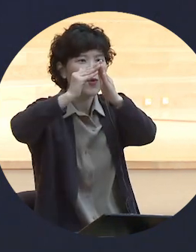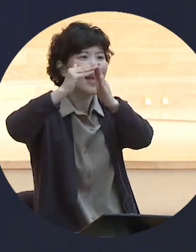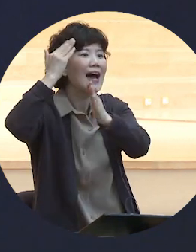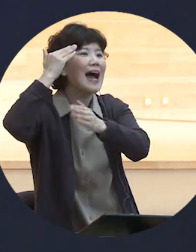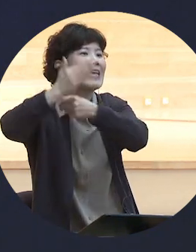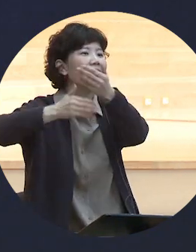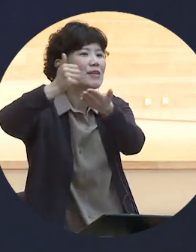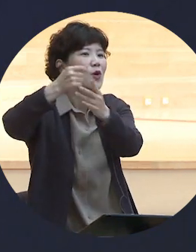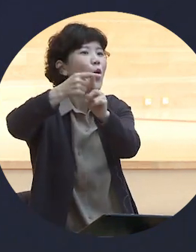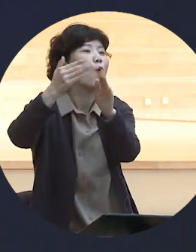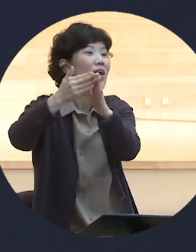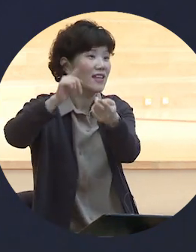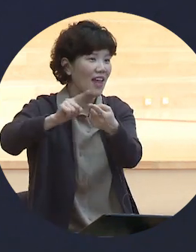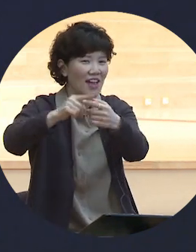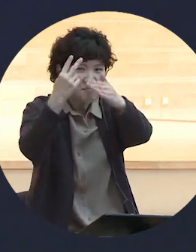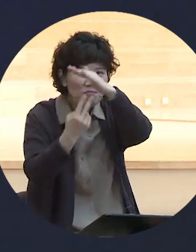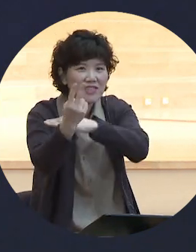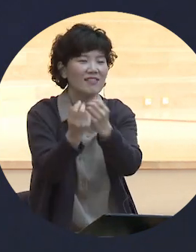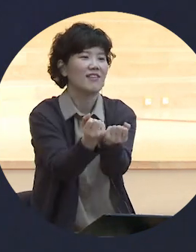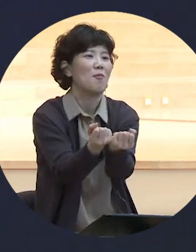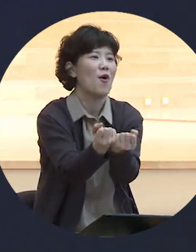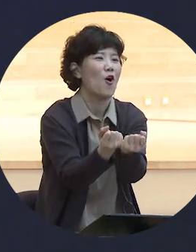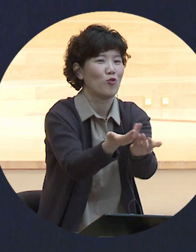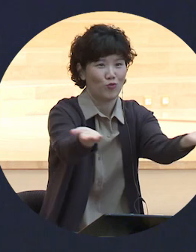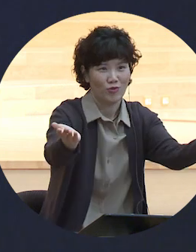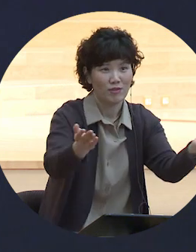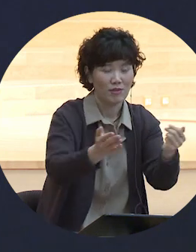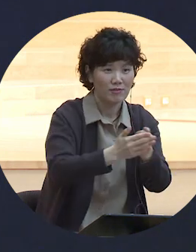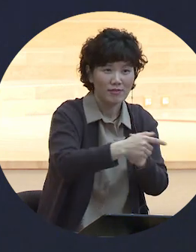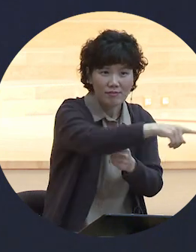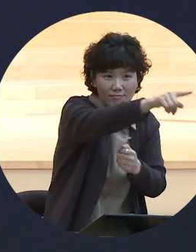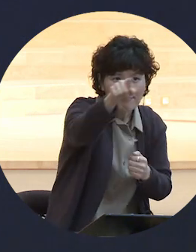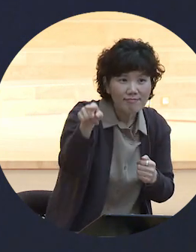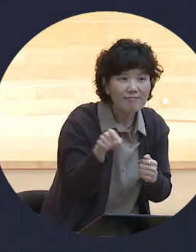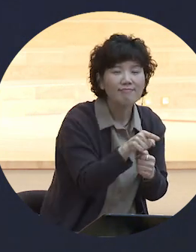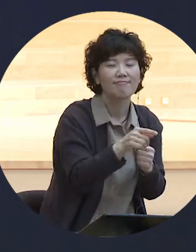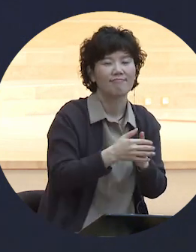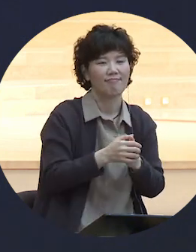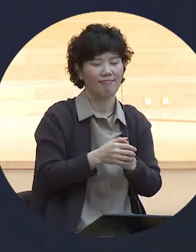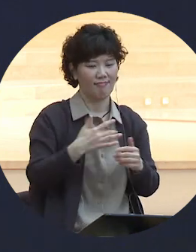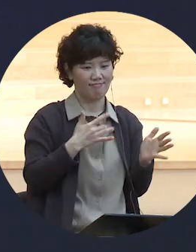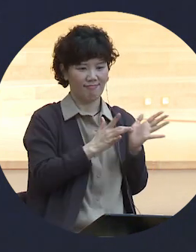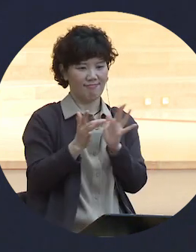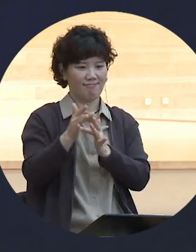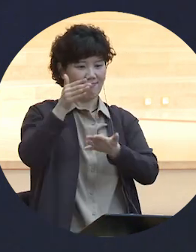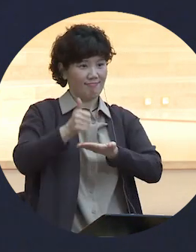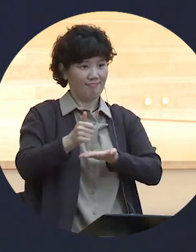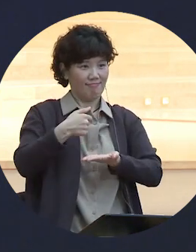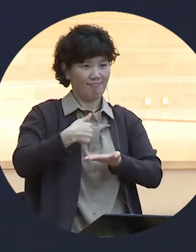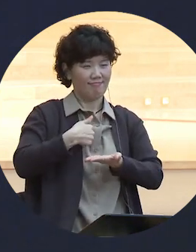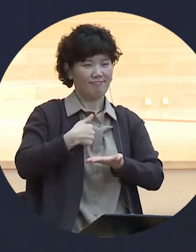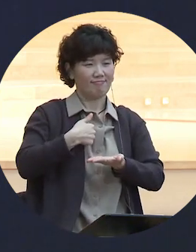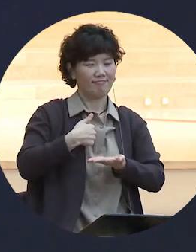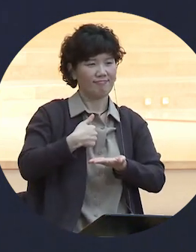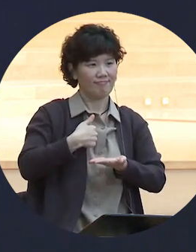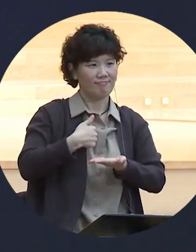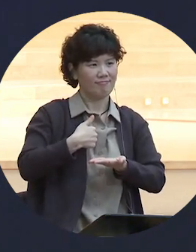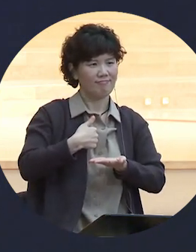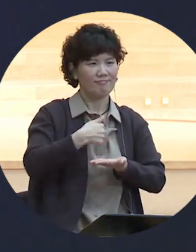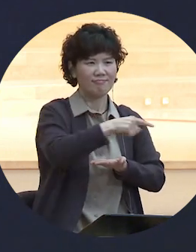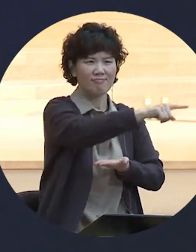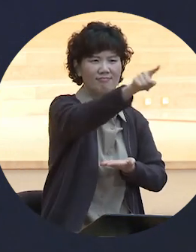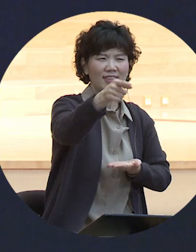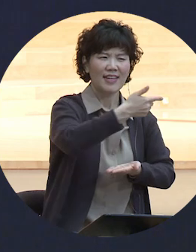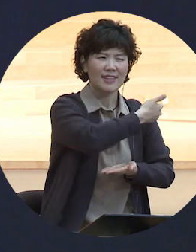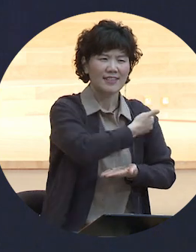교회에 대한 비전을 말씀하시는 거예요. 자, 그랬더니 예수님은 제자들의 뭘 보고 이런